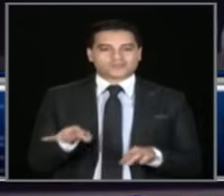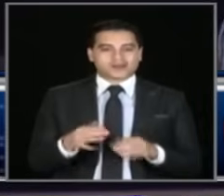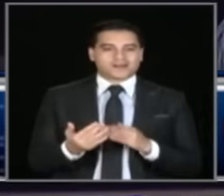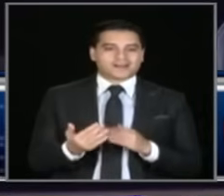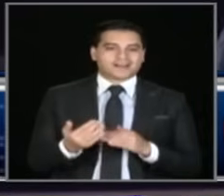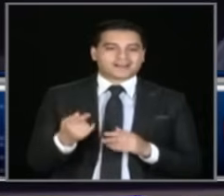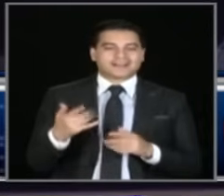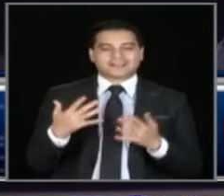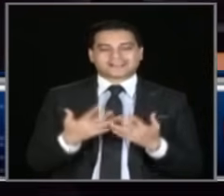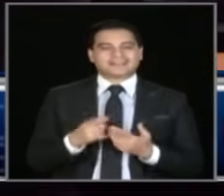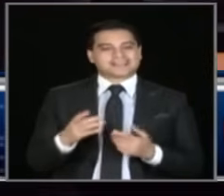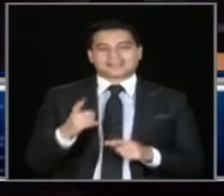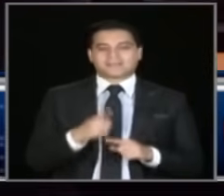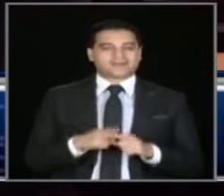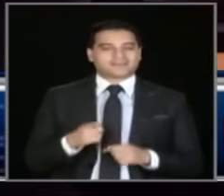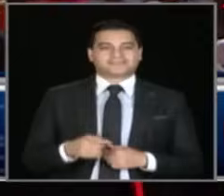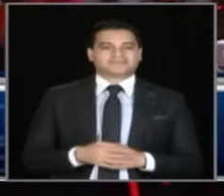اسماء اجابه خاطئه.